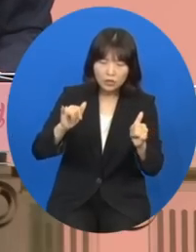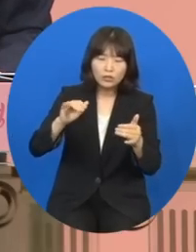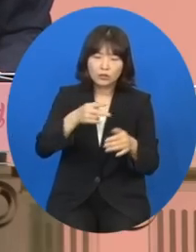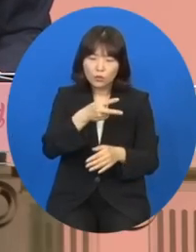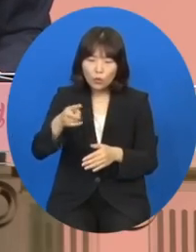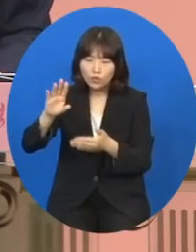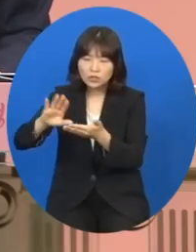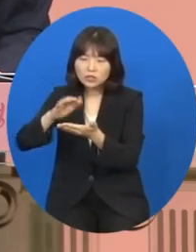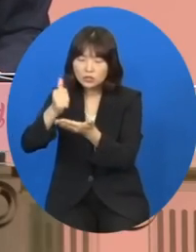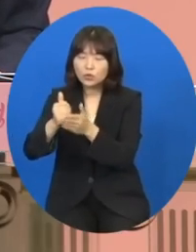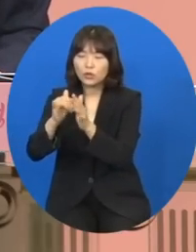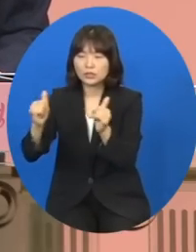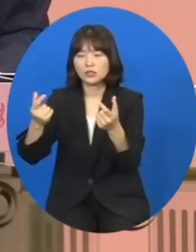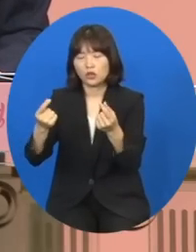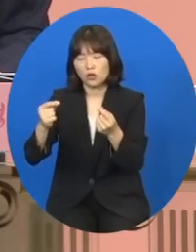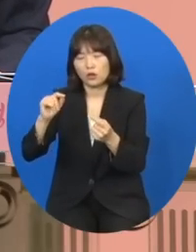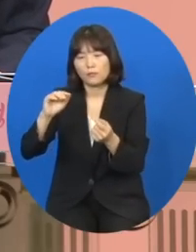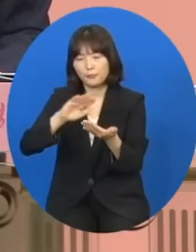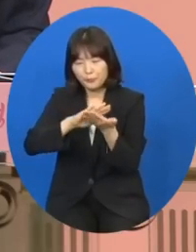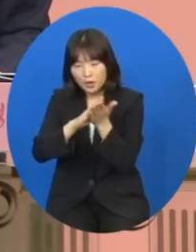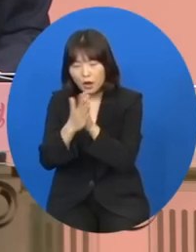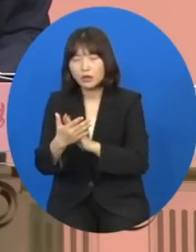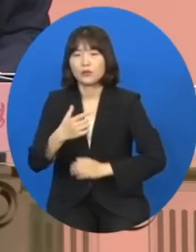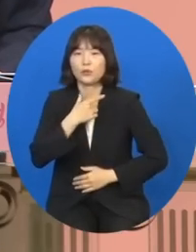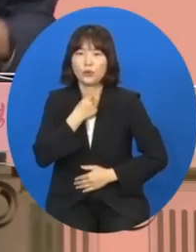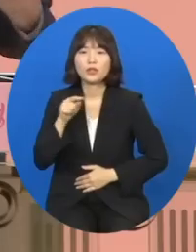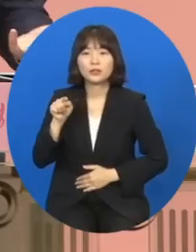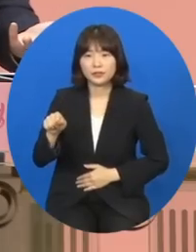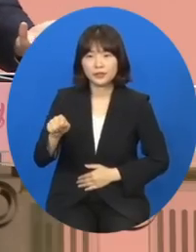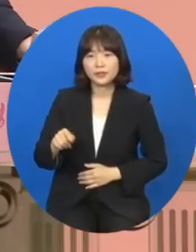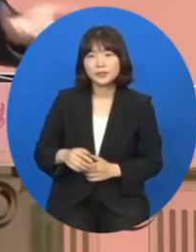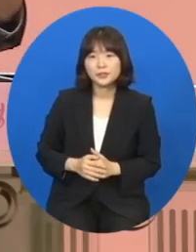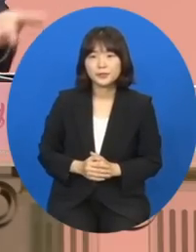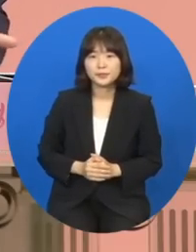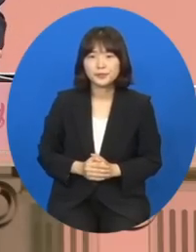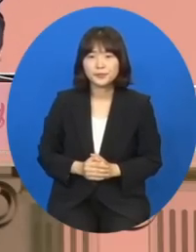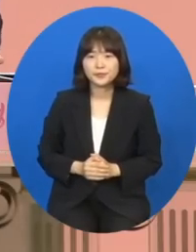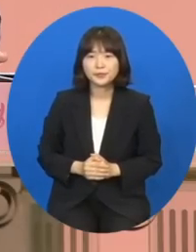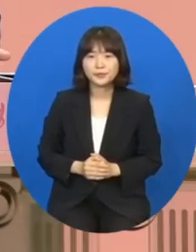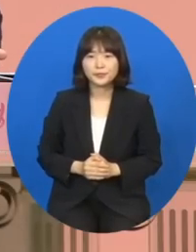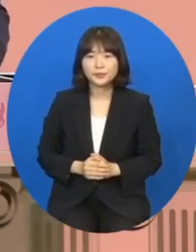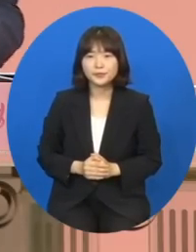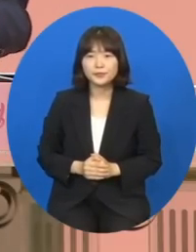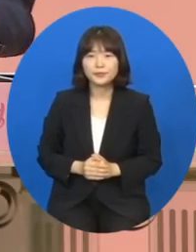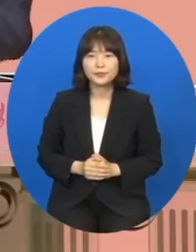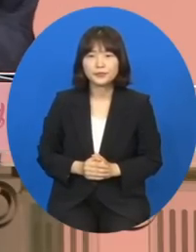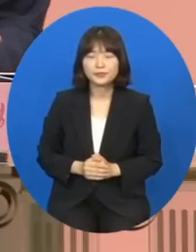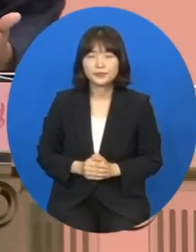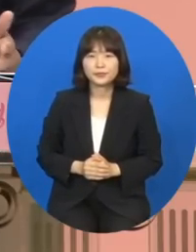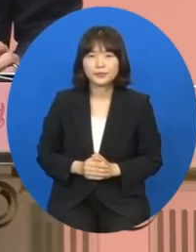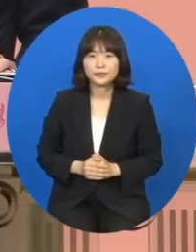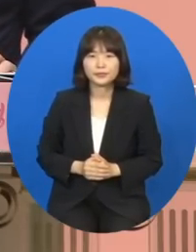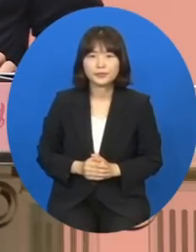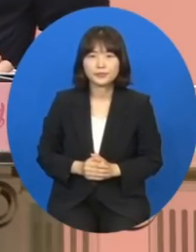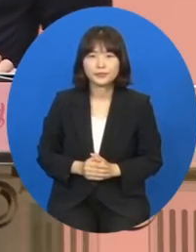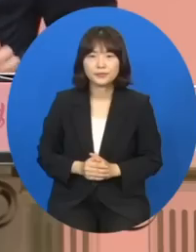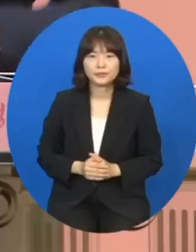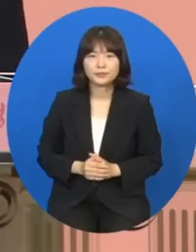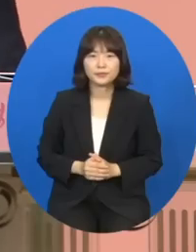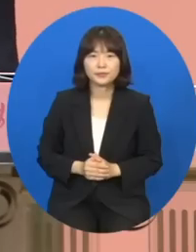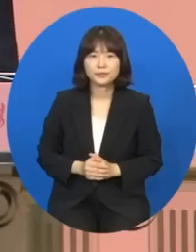인 같이 되기를 원하신다는 것입니다 이 그랬어야 was open to